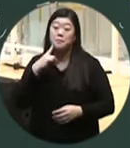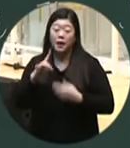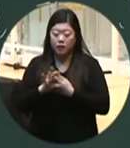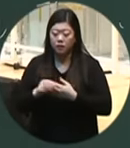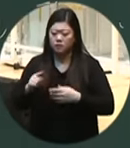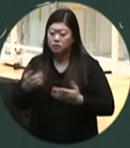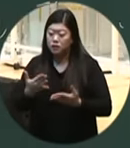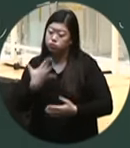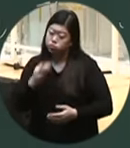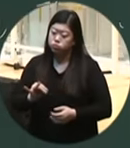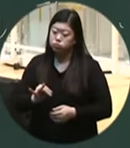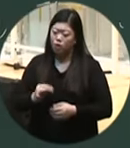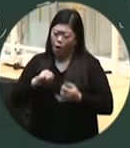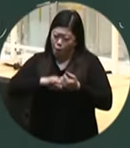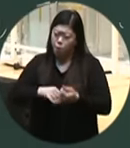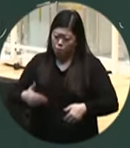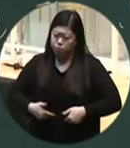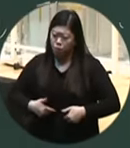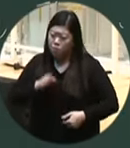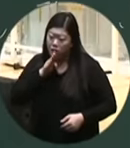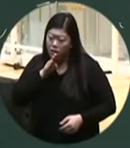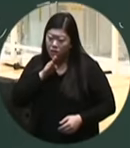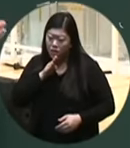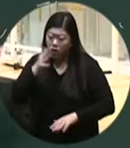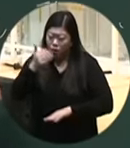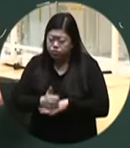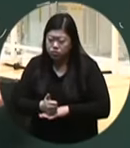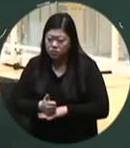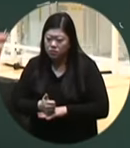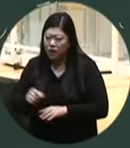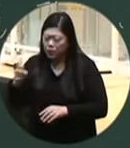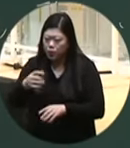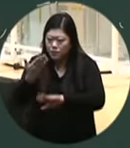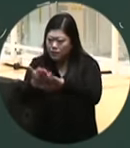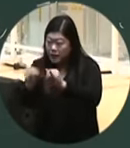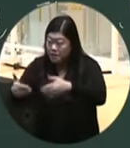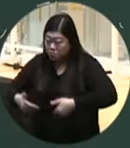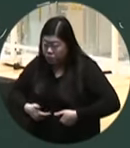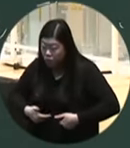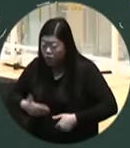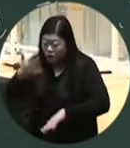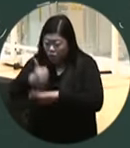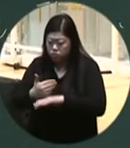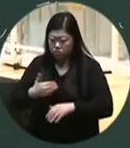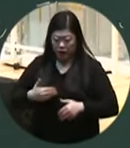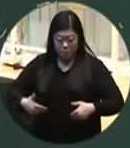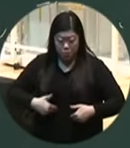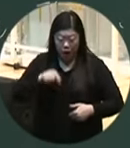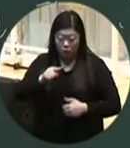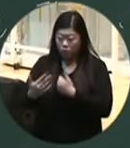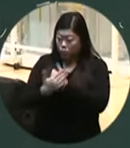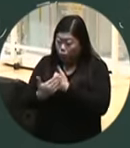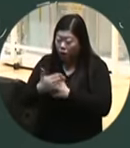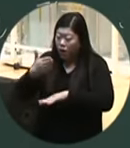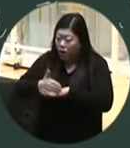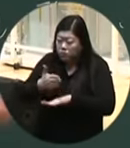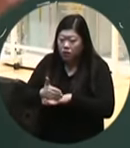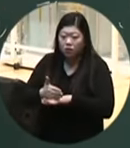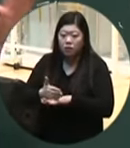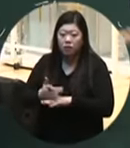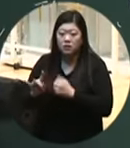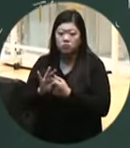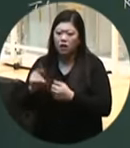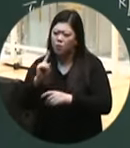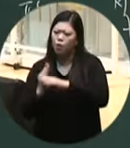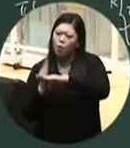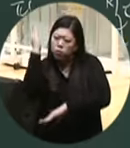what is rightful, it is not overexerting yourself. 필요한 걸 하기 때문에 다른 사람 다 좋아해요. And it's something that is necessary, and that's why everyone else likes it. 절대적인